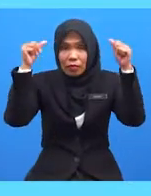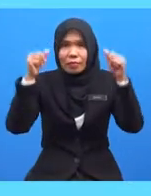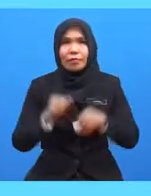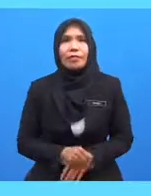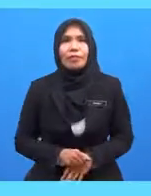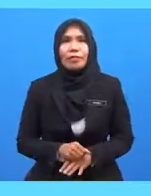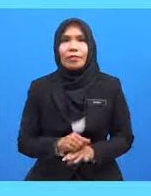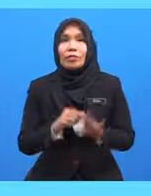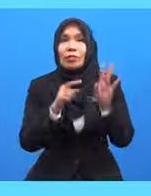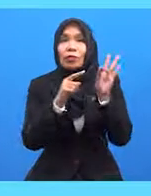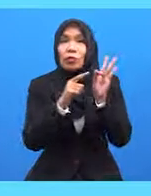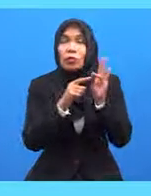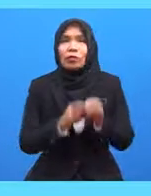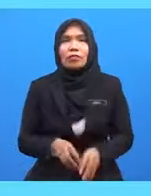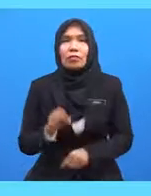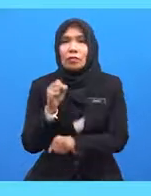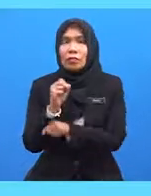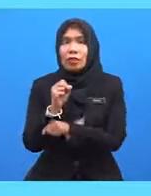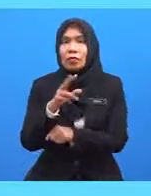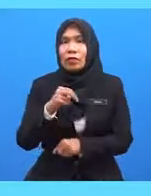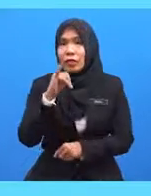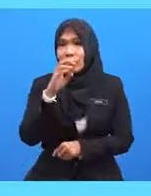Raja Al-Ala bertarikh